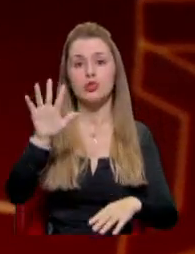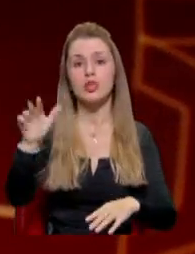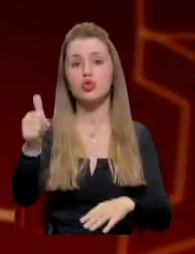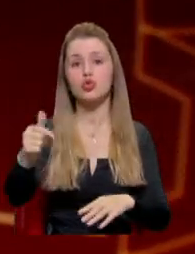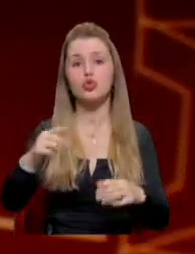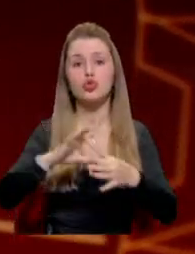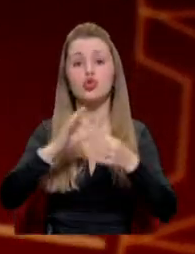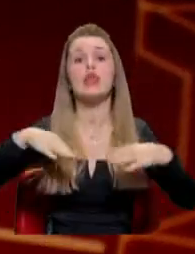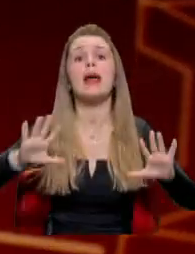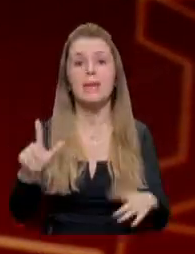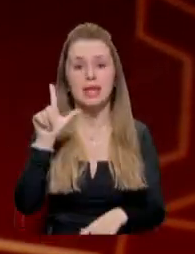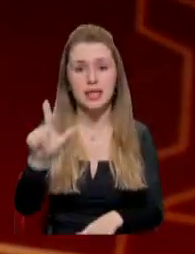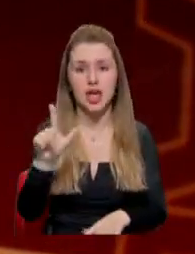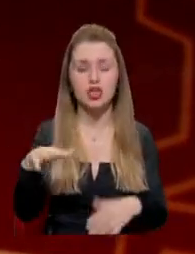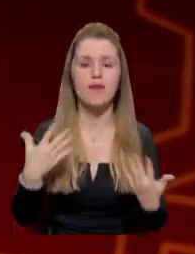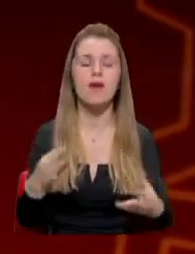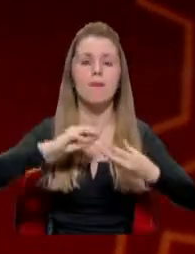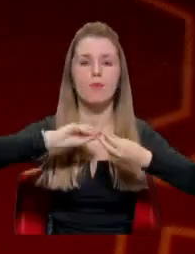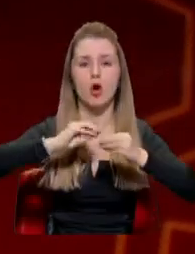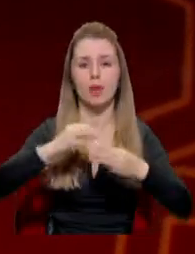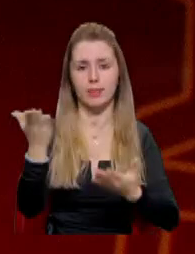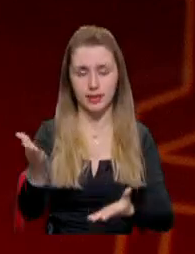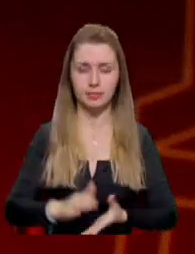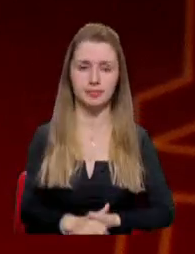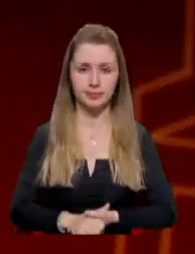gündür çözülemeyen ihtiyaçları ve sıkıntılarıydı.